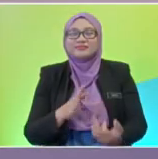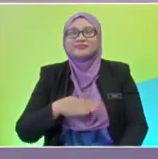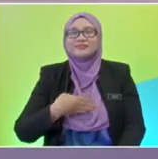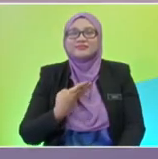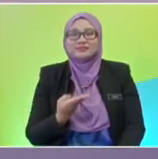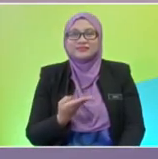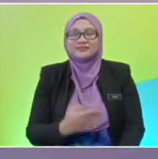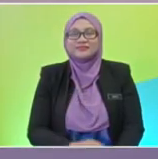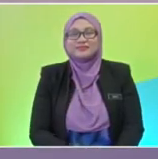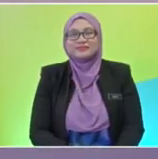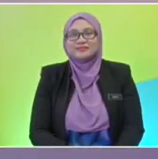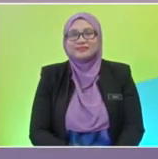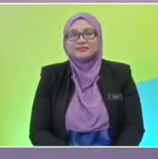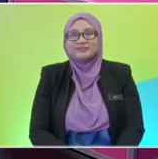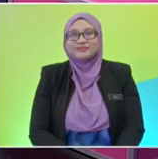bahagia